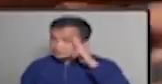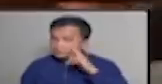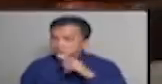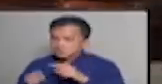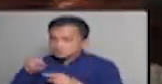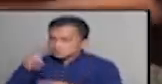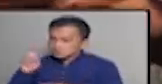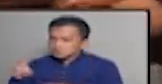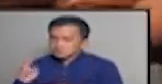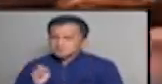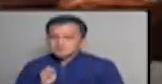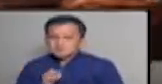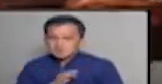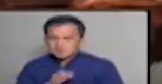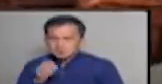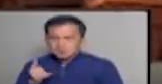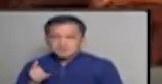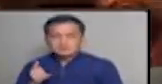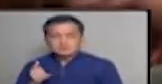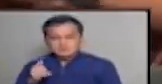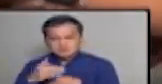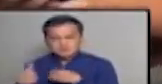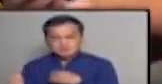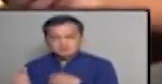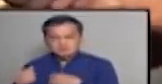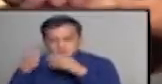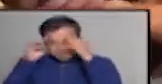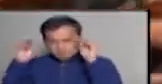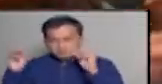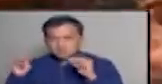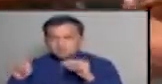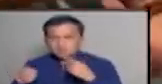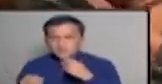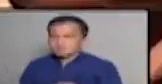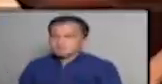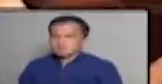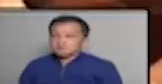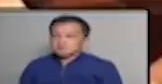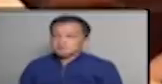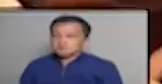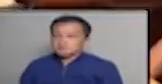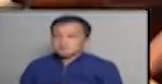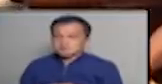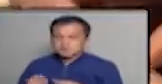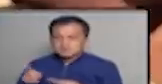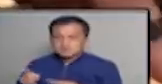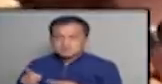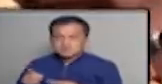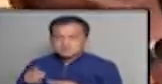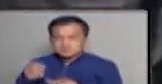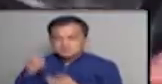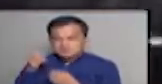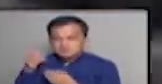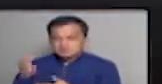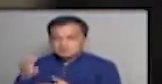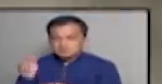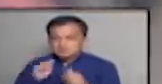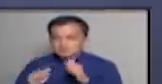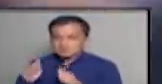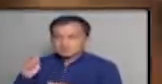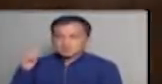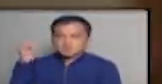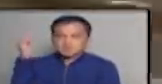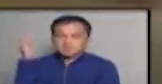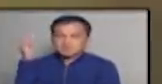staff kung bakit nga ipinatawag, ano yung dahilan. Ang sabi sa atin, idinulog din daw kasi ng aksyon sa